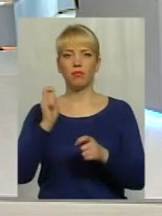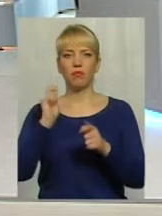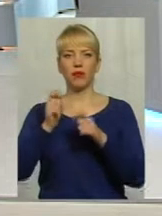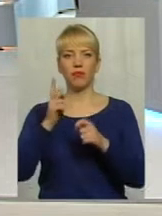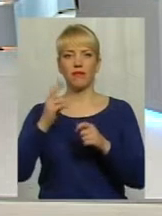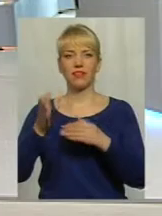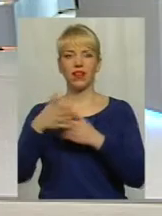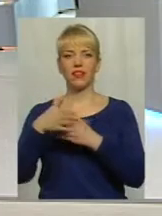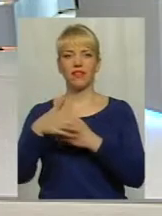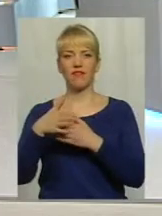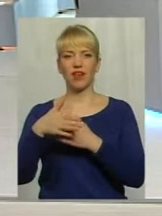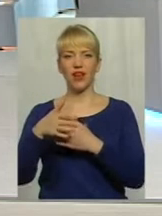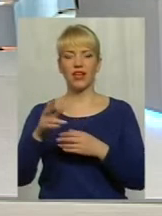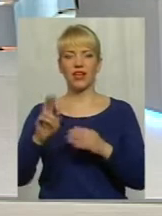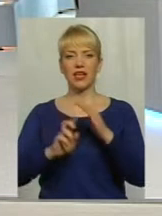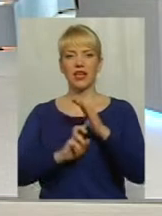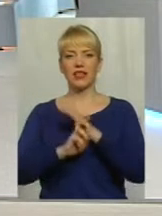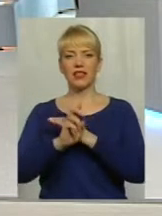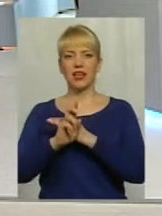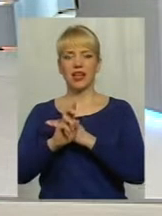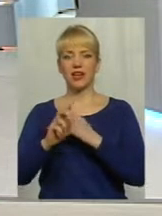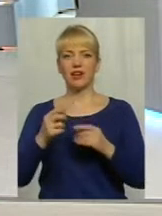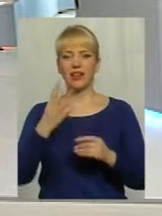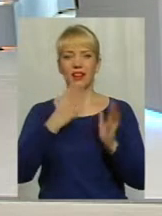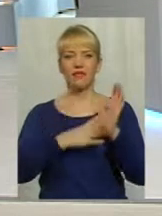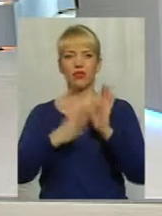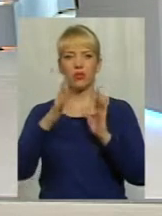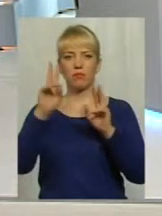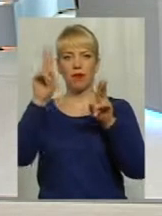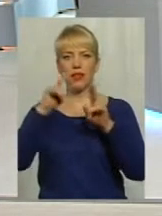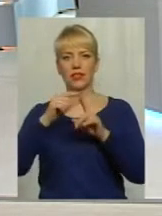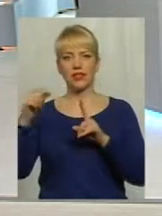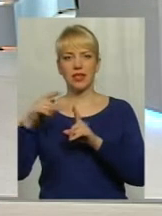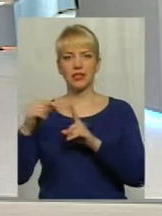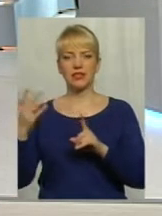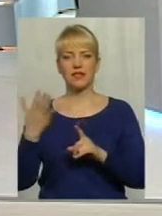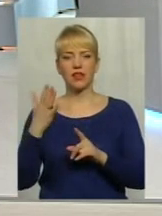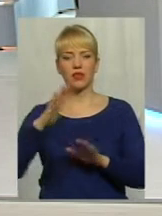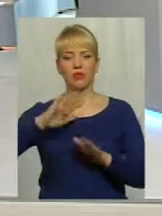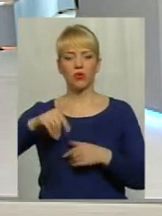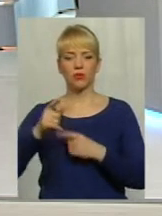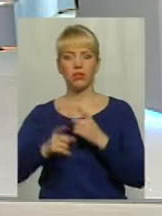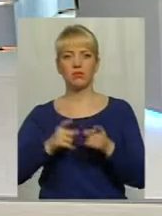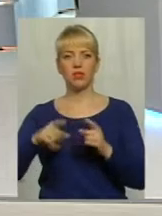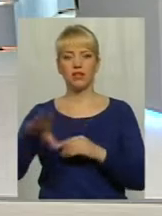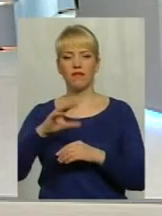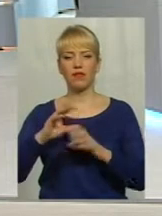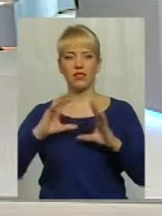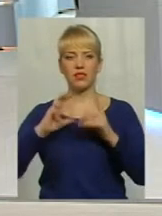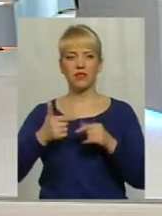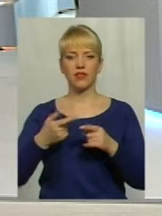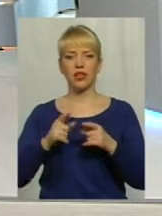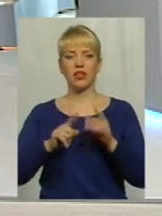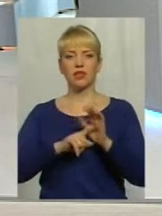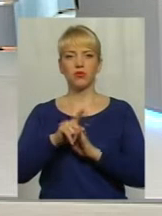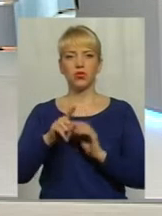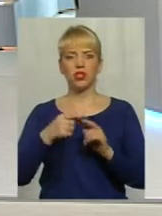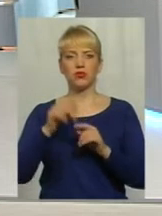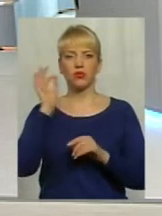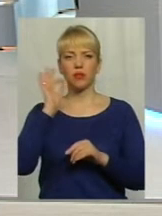церкви 95 тезисів, які потім змінили весь світ. Спочатку Німеччину, потім воно поширилось далі.